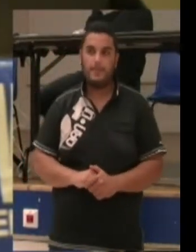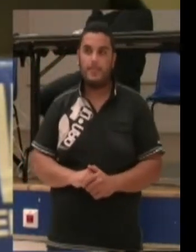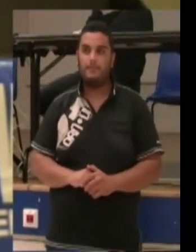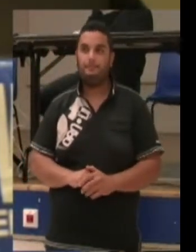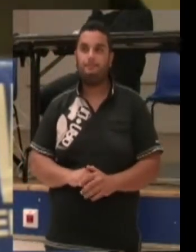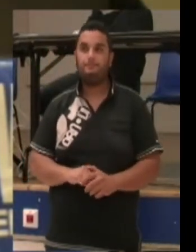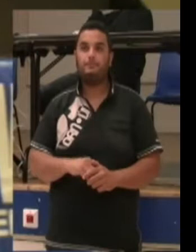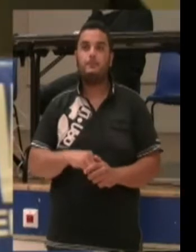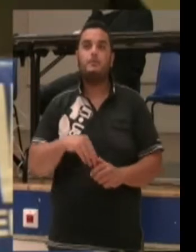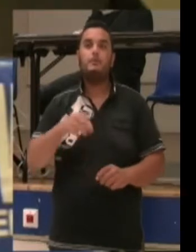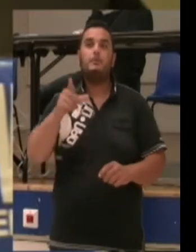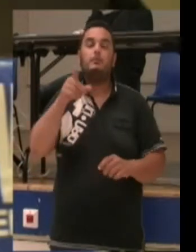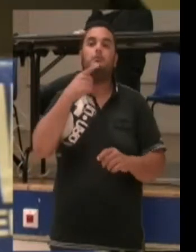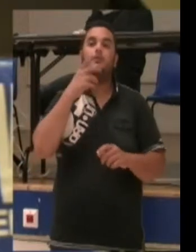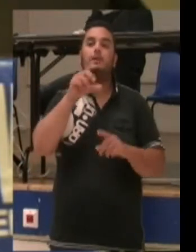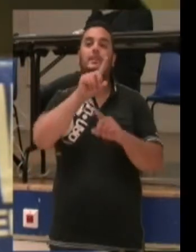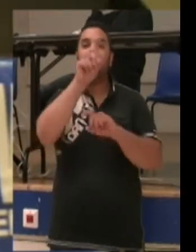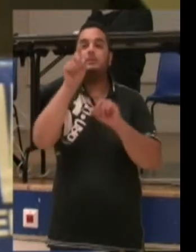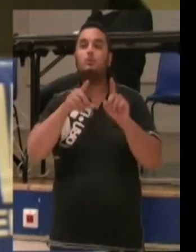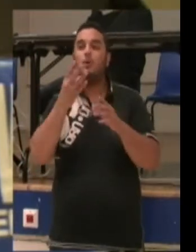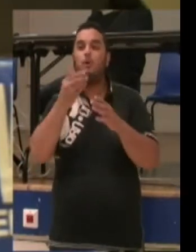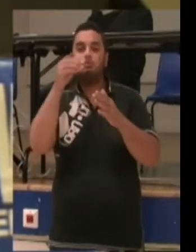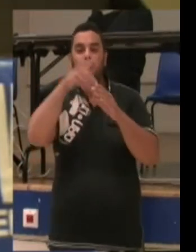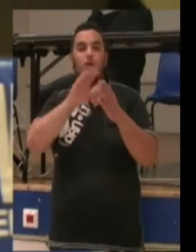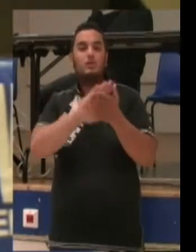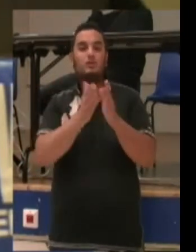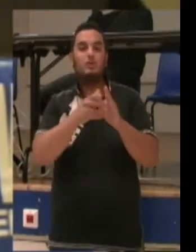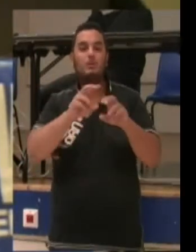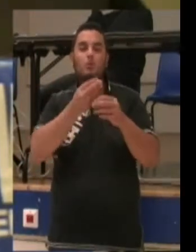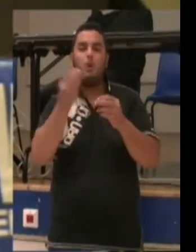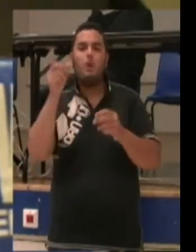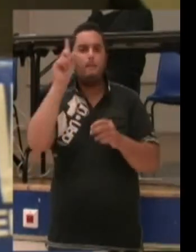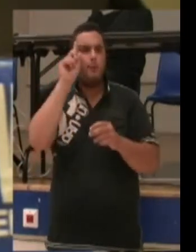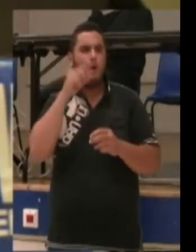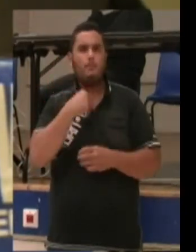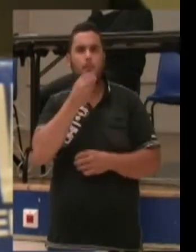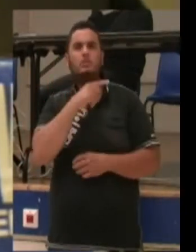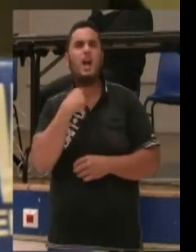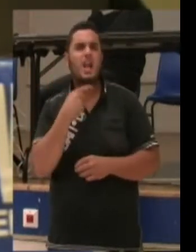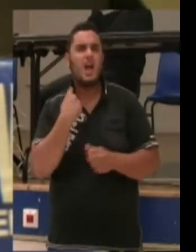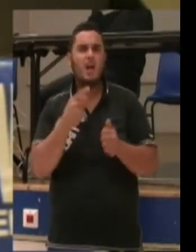Pourquoi manger halal ? Pourquoi le pèlerinage ? Le sens de la zakat ?